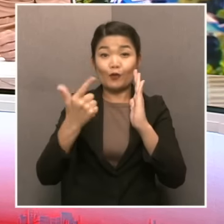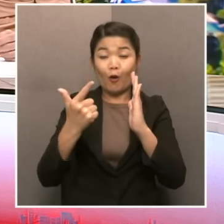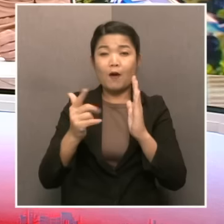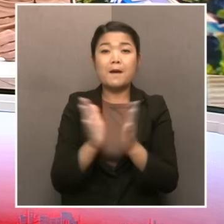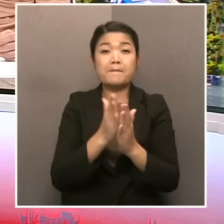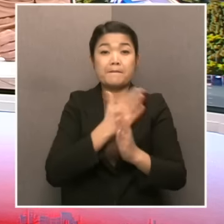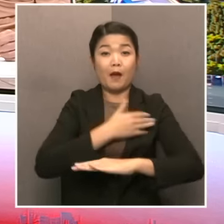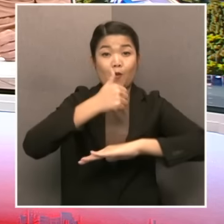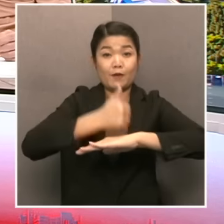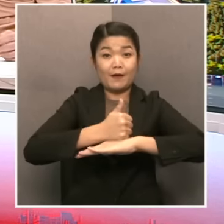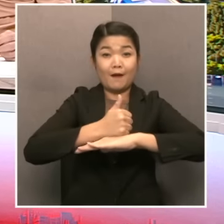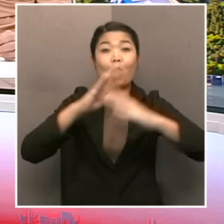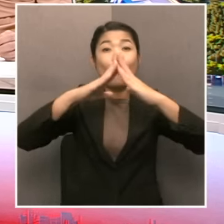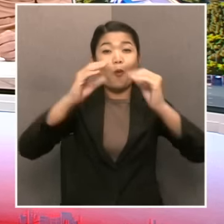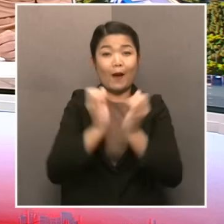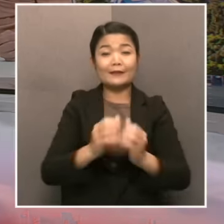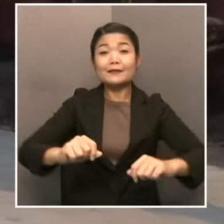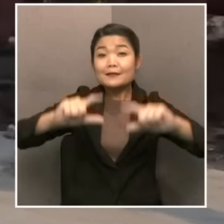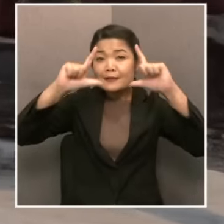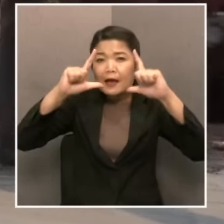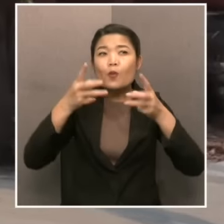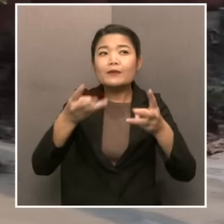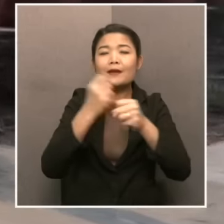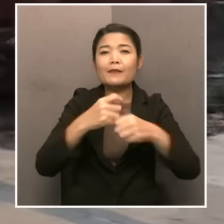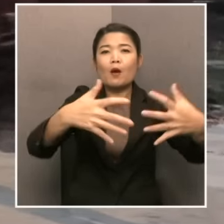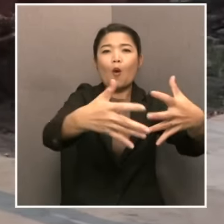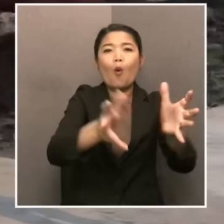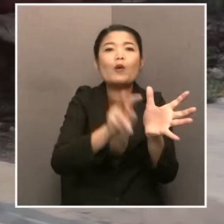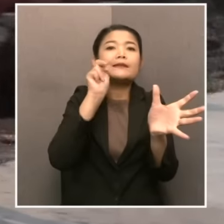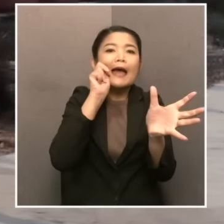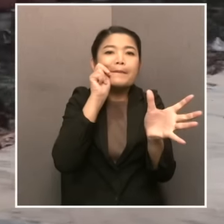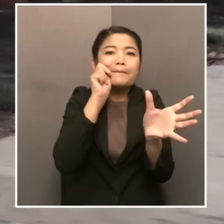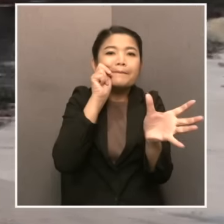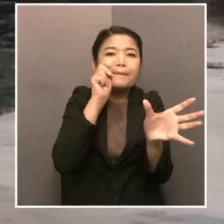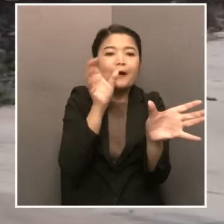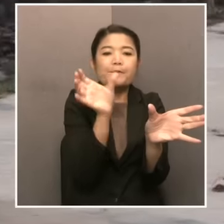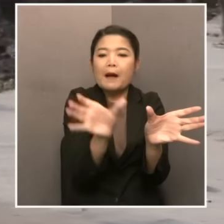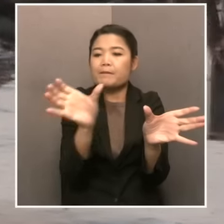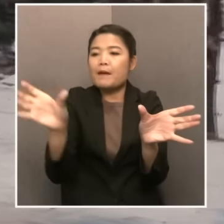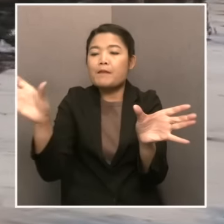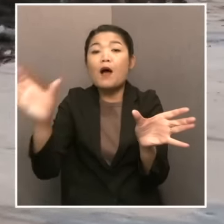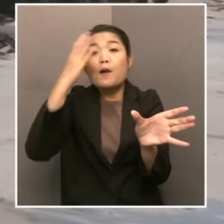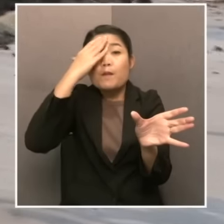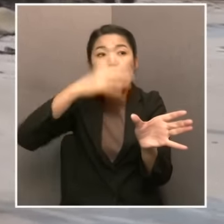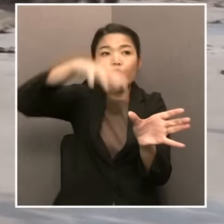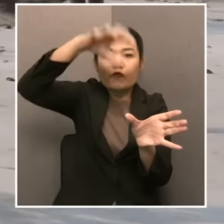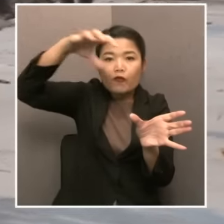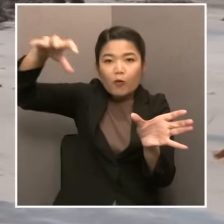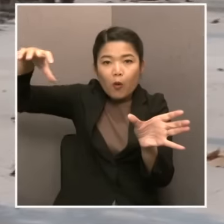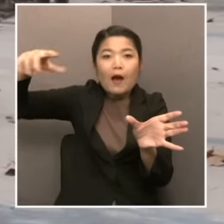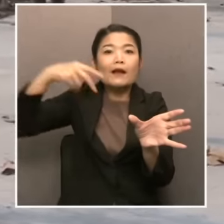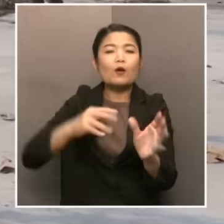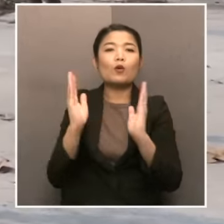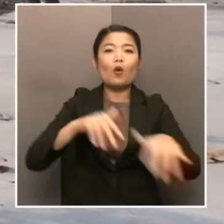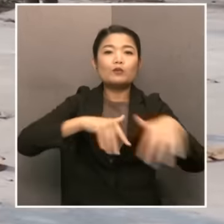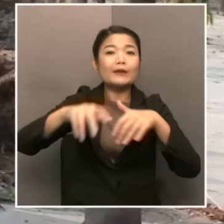สวัดดังนะคะเขาก็นำโอ่งมาทำเป็นกำแพงรอบๆวัดนะคะแล้วก็เพื่อที่จะรองรับน้ำค่ะเพื่อให้ชาวบ้านนั้นสามารถมาใ